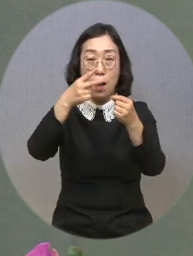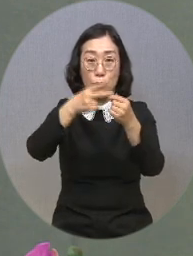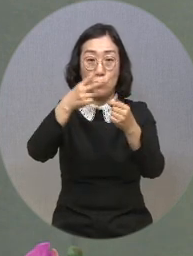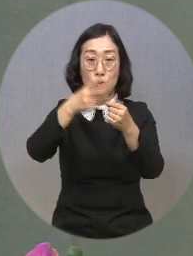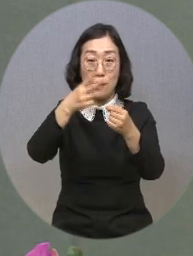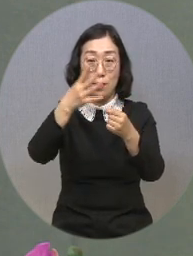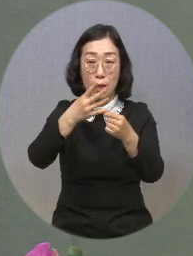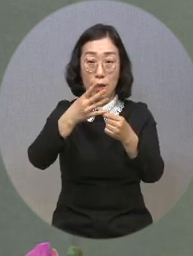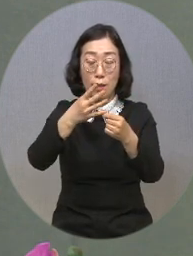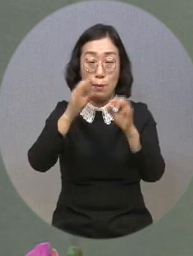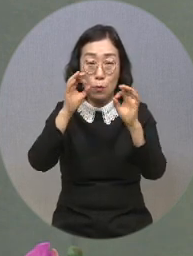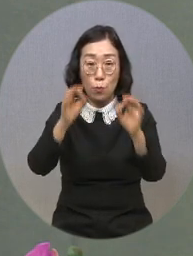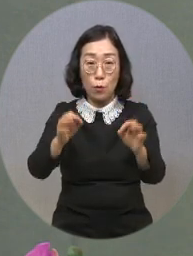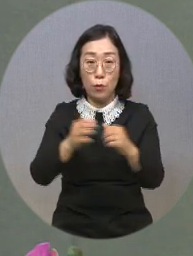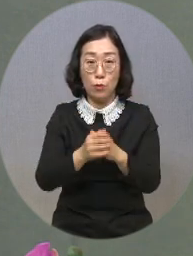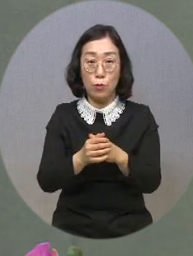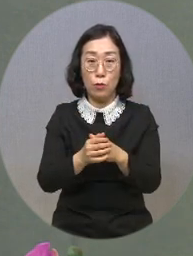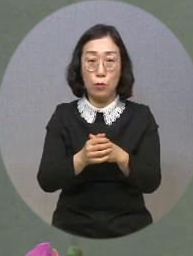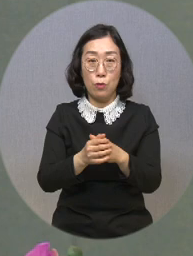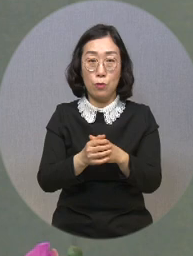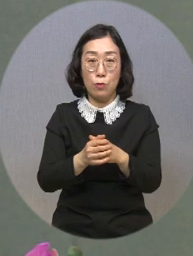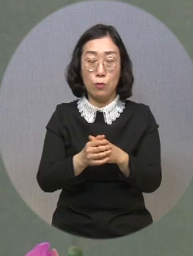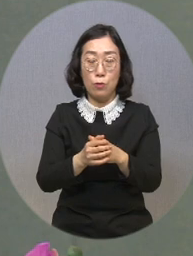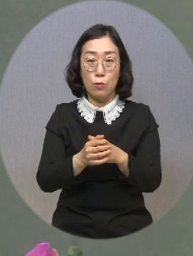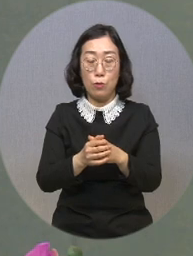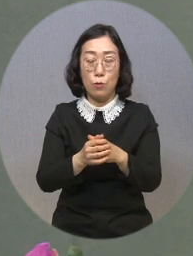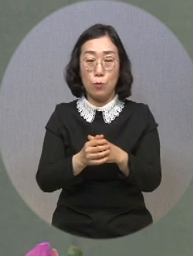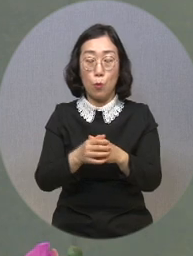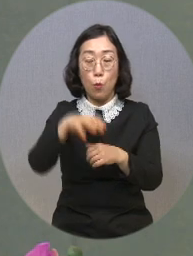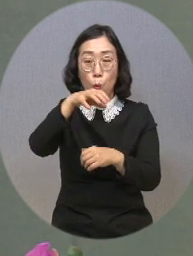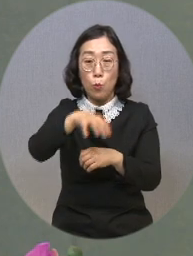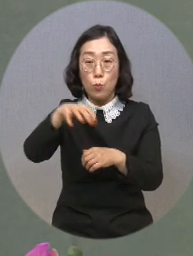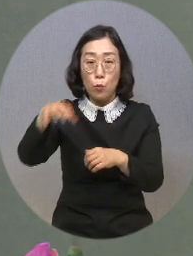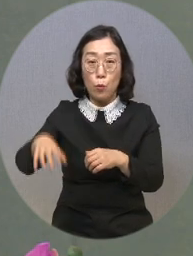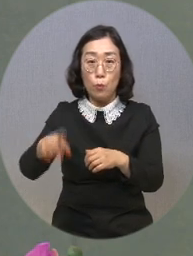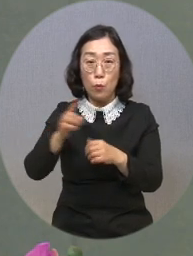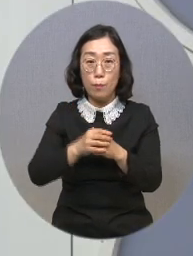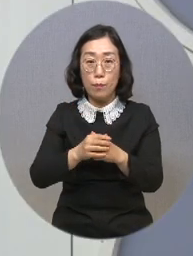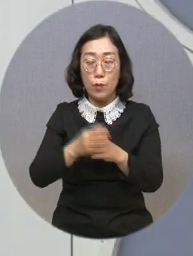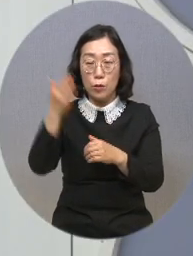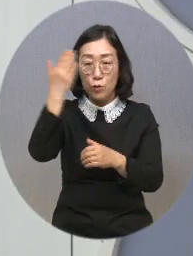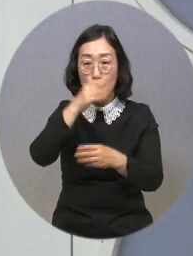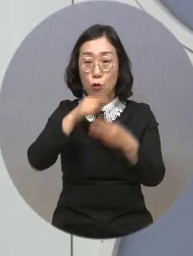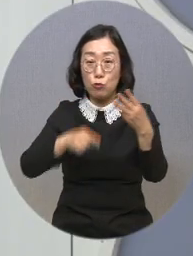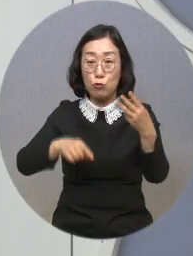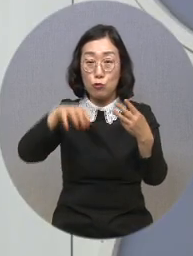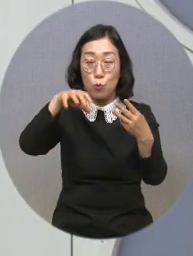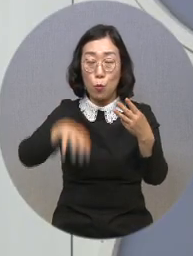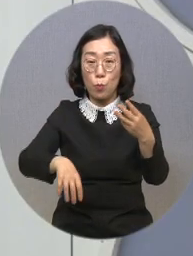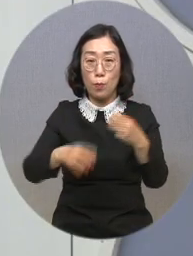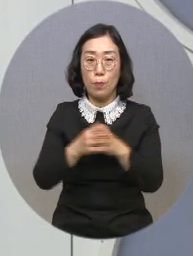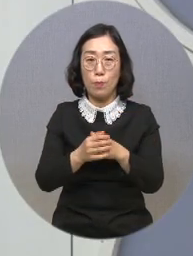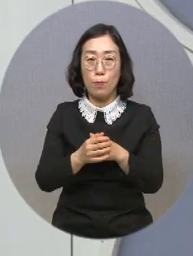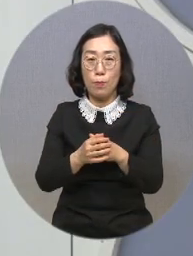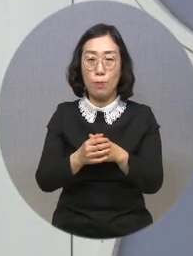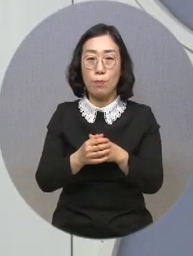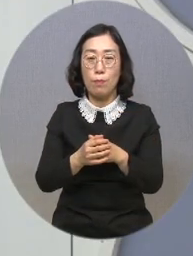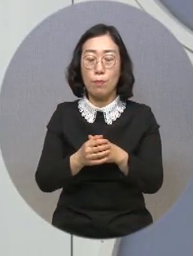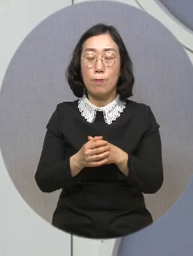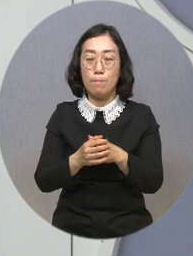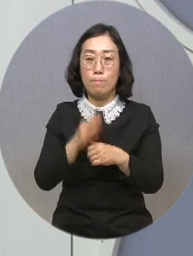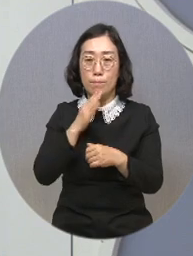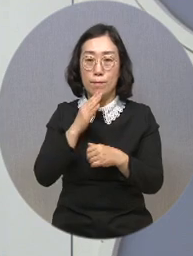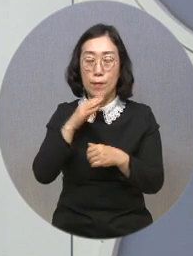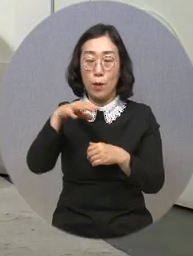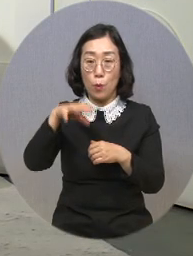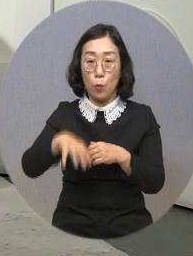의원을 하시면서 주로 출마 지역이 청주였죠. 네, 저희 선거구가 지역이 청주입니다.